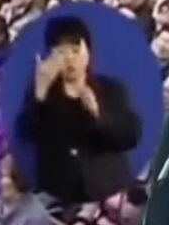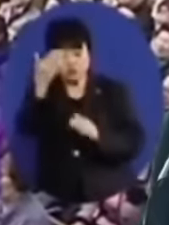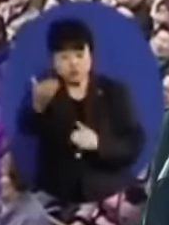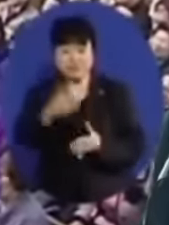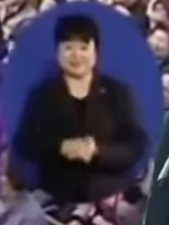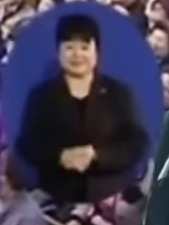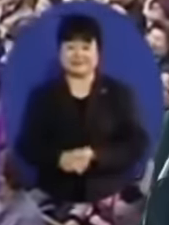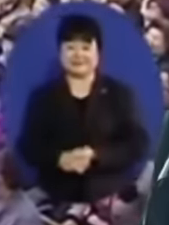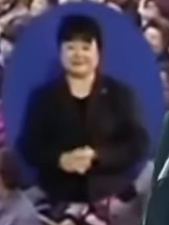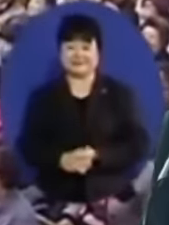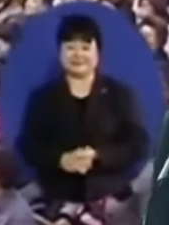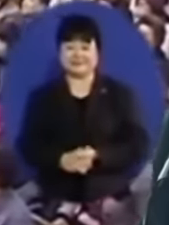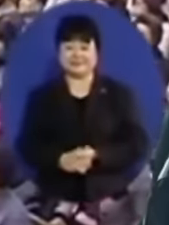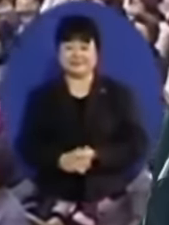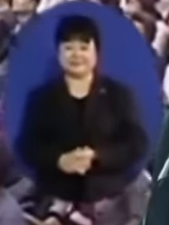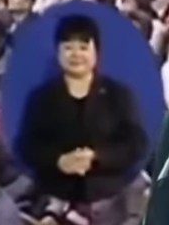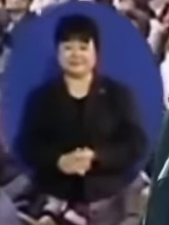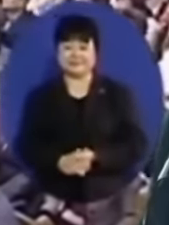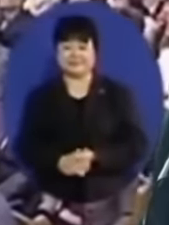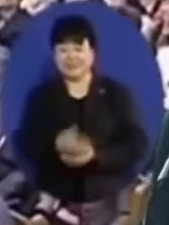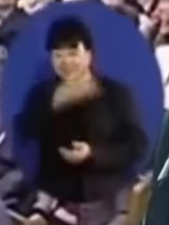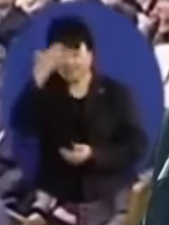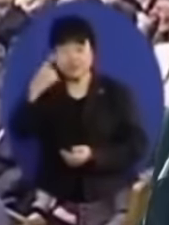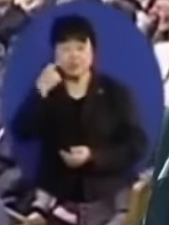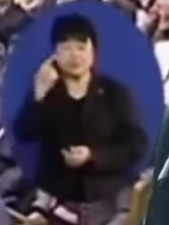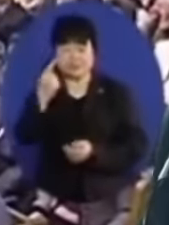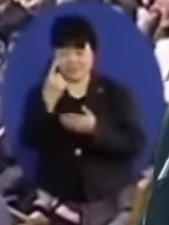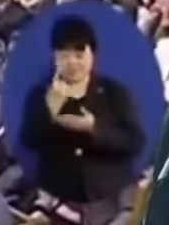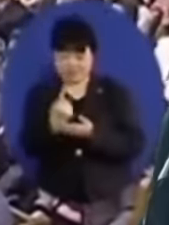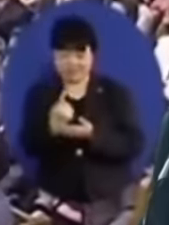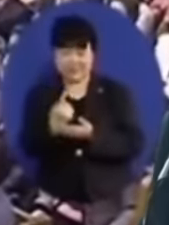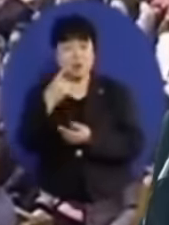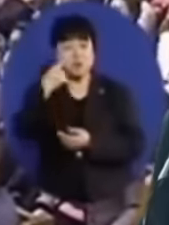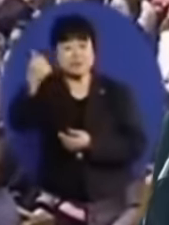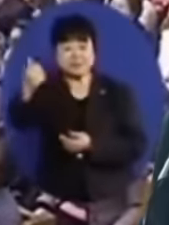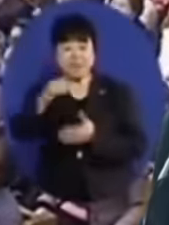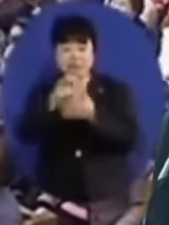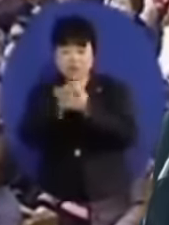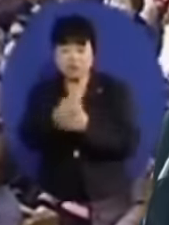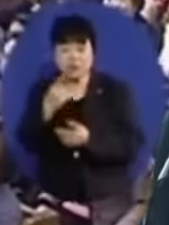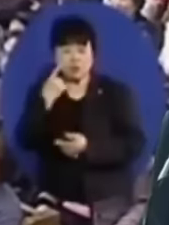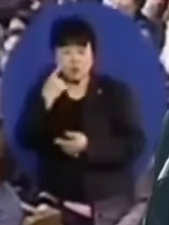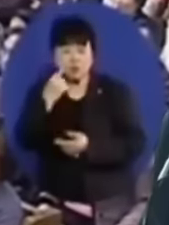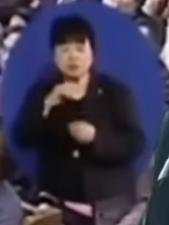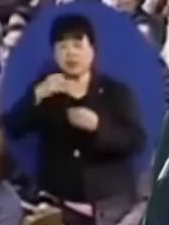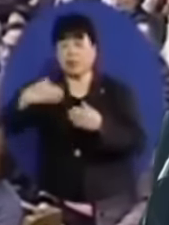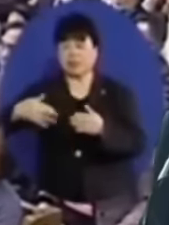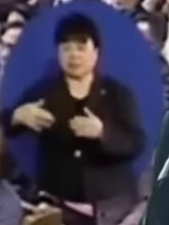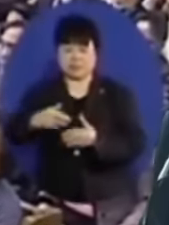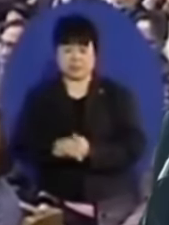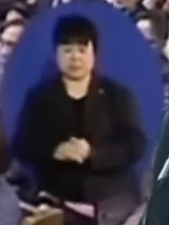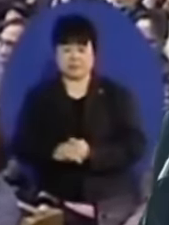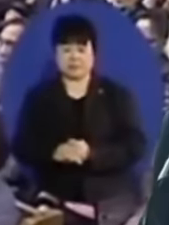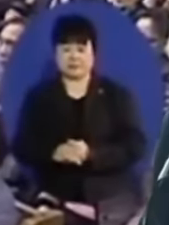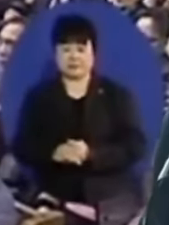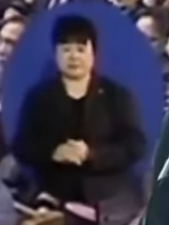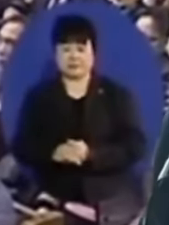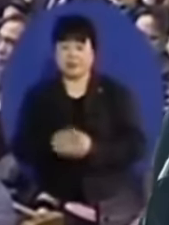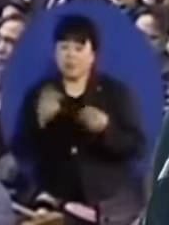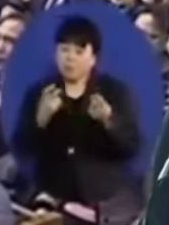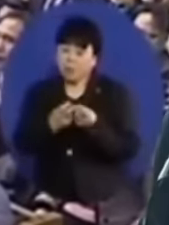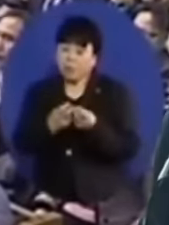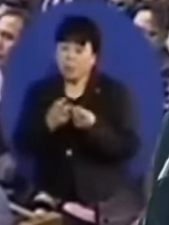주시겠다. 한 청년이 목사님께 찾아와서 목사님 나는 기도를 해도 하나님이 응답을 잘 안 하시는데 어떻게